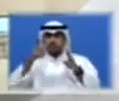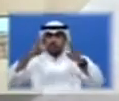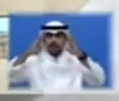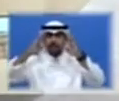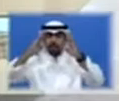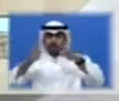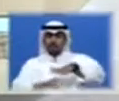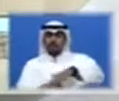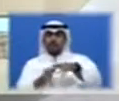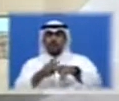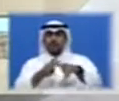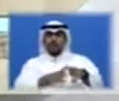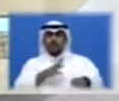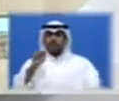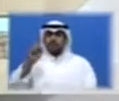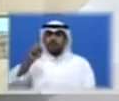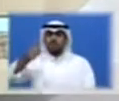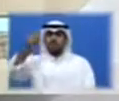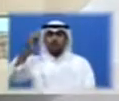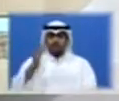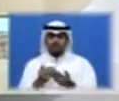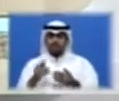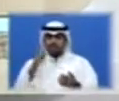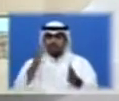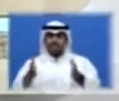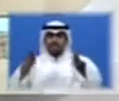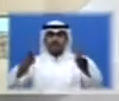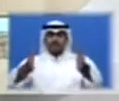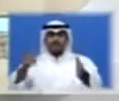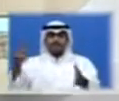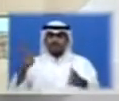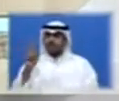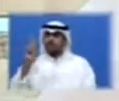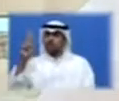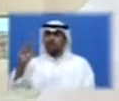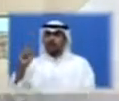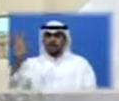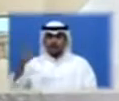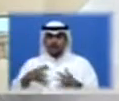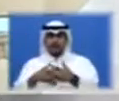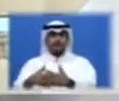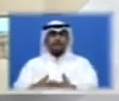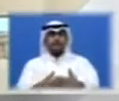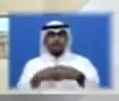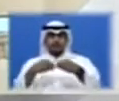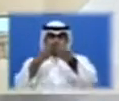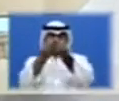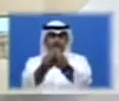الجابر الصباح على هذا التكريم من قبل الأمم المتحدة، وهو